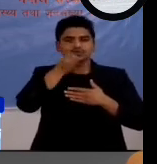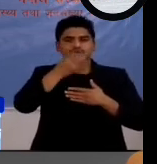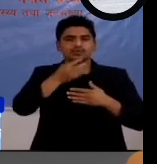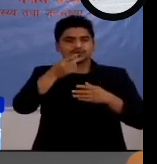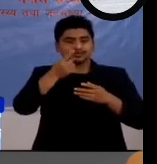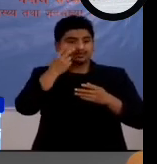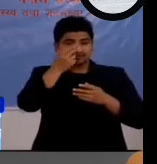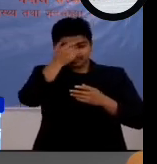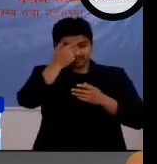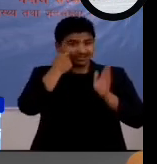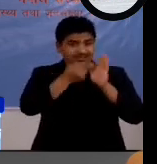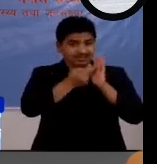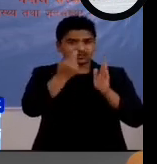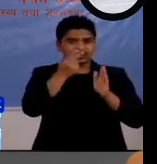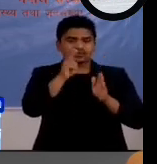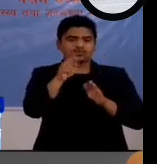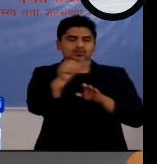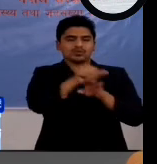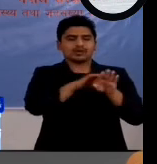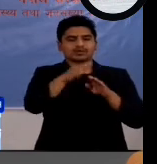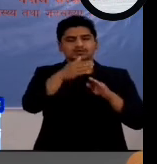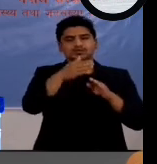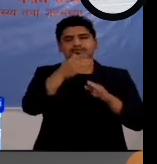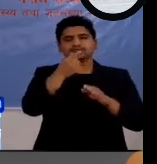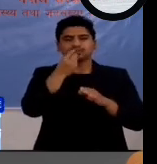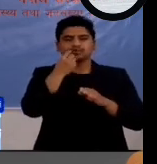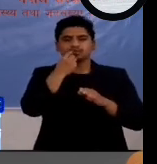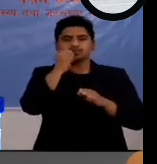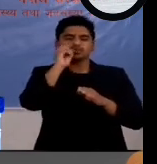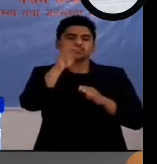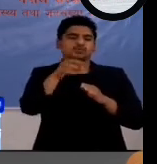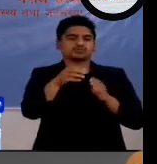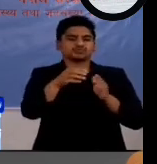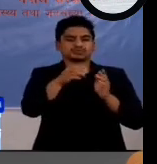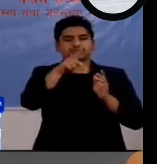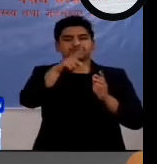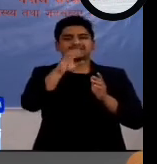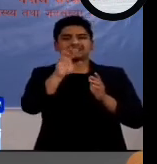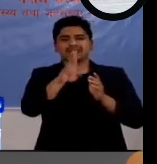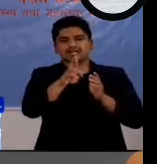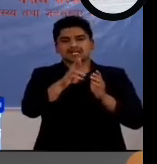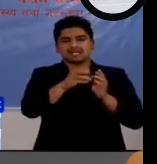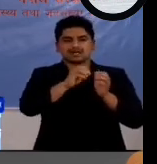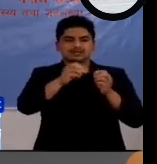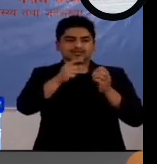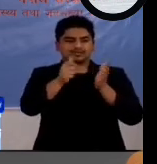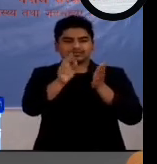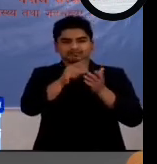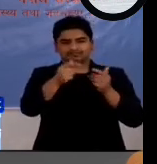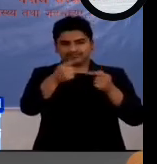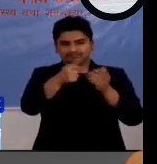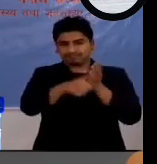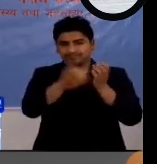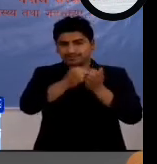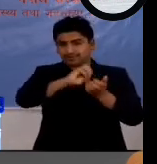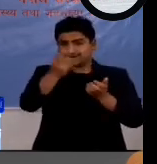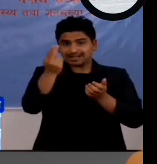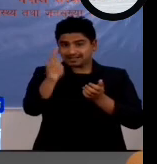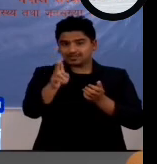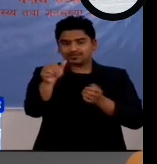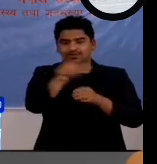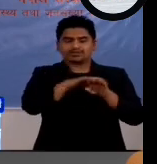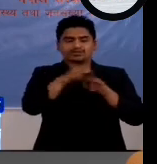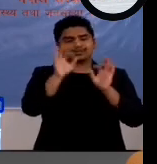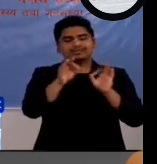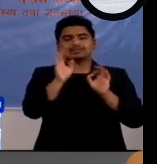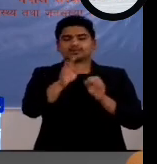लक्षणहरू लिएर आउनुभयो, उहाँहरूको स्वाब पीसीआर पठाएका थियौं। उहाँहरू सबै नेगेटिभ आउनुभयो र सबैजना राम्रो भएर पनि जानुभयो। यसमध्ये कोही भेन्टिलेटरमा पुगेका